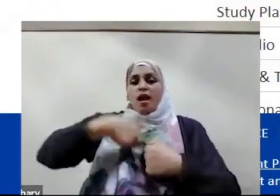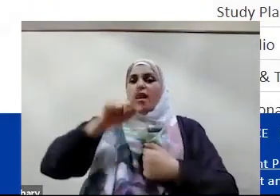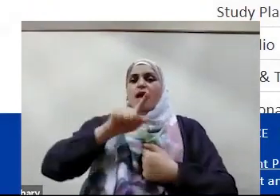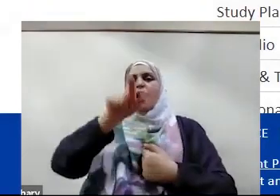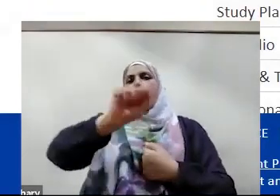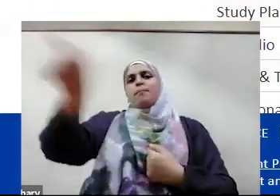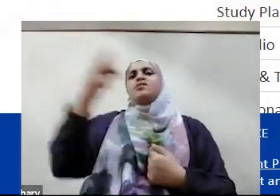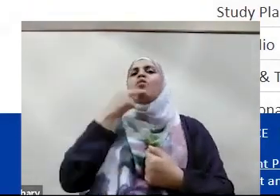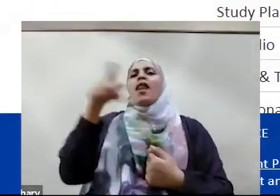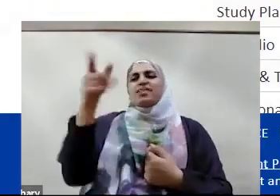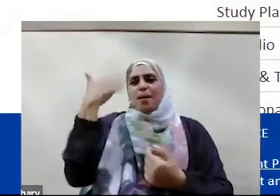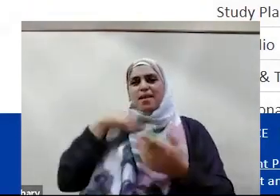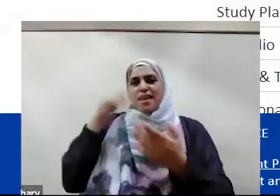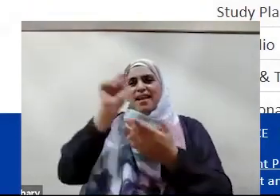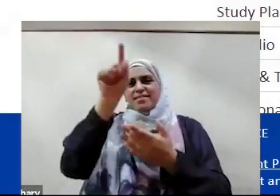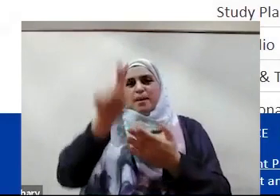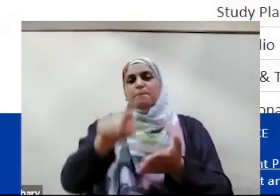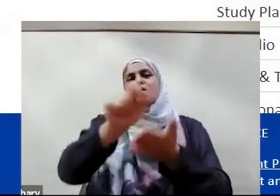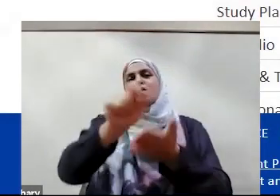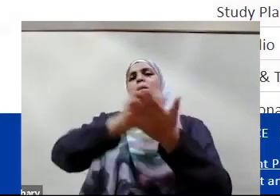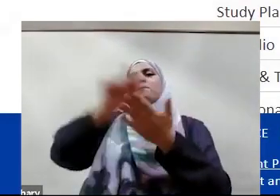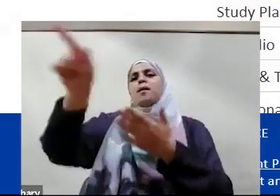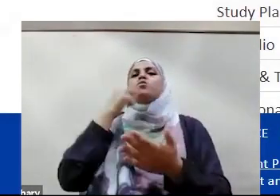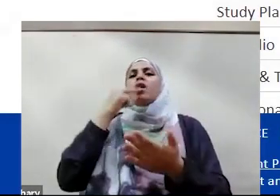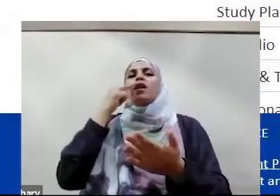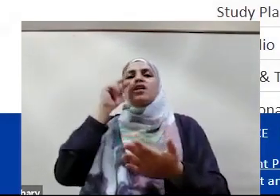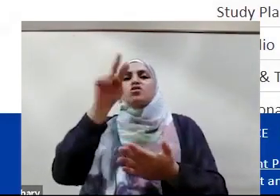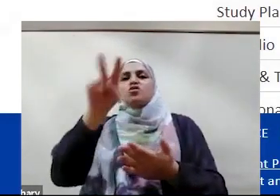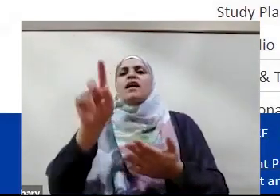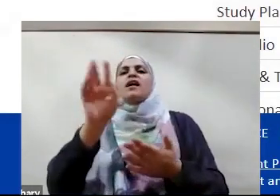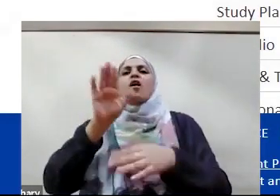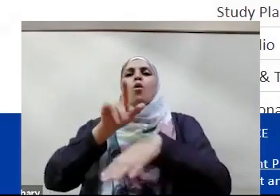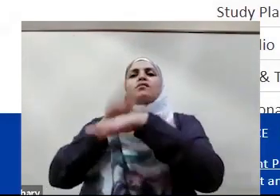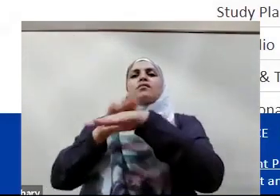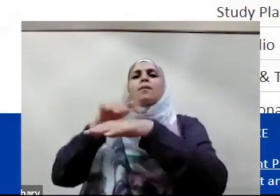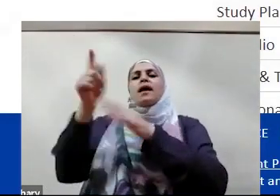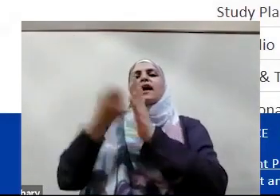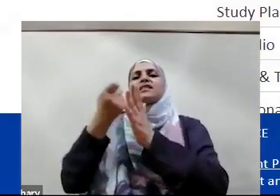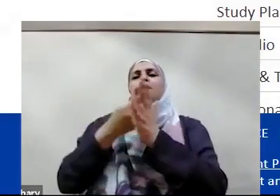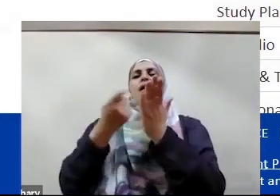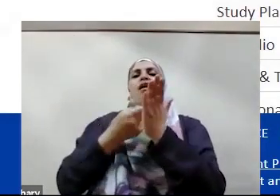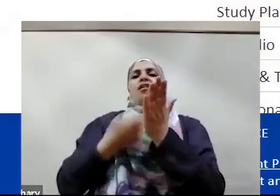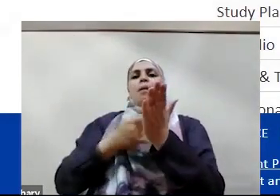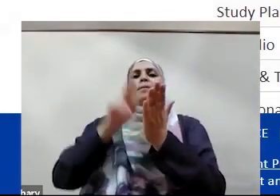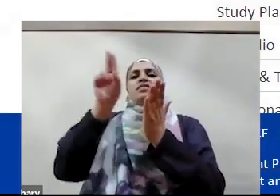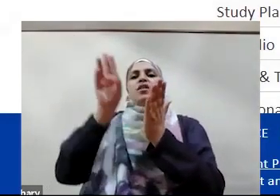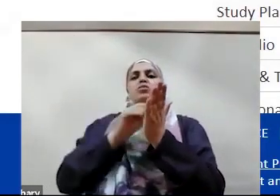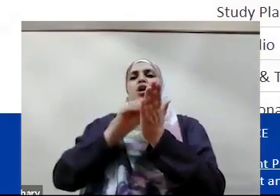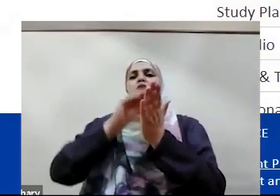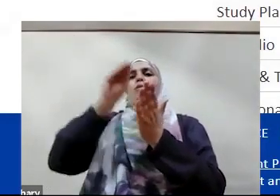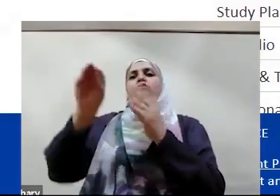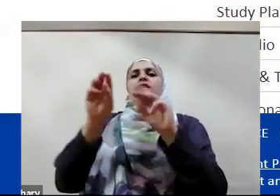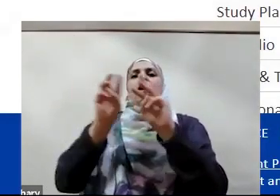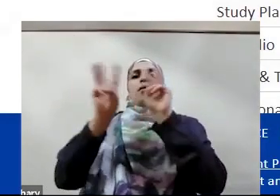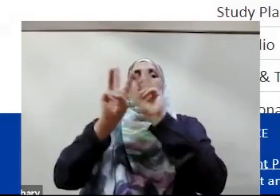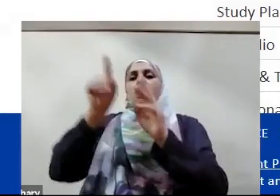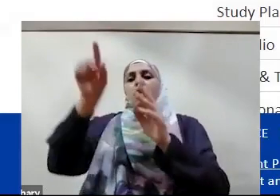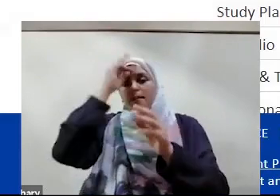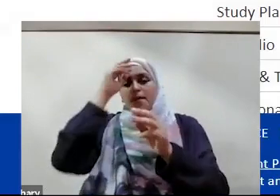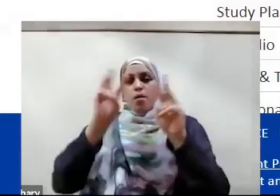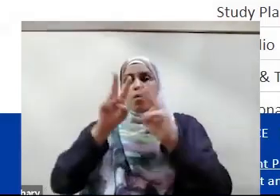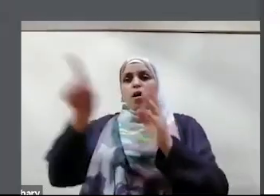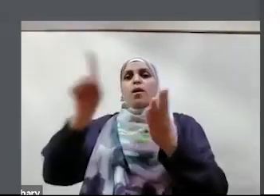فلان الفلاني طلب منك تكتب له خطاب توصية. لو هو وبيحط له لينك، لو داس على اللينك